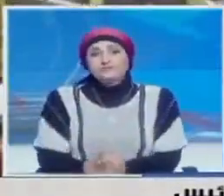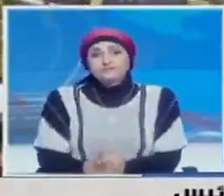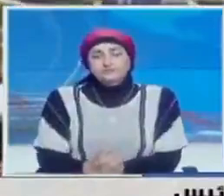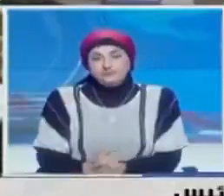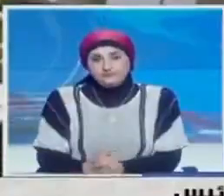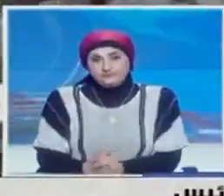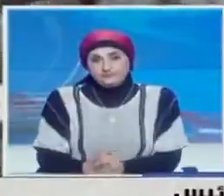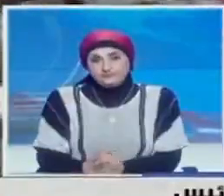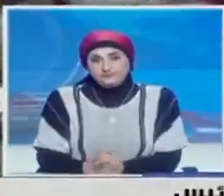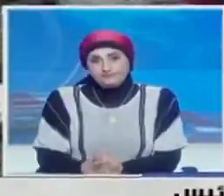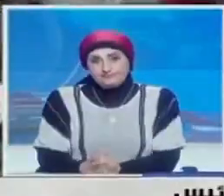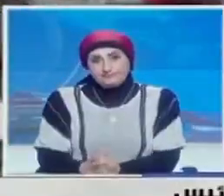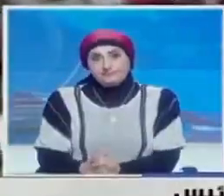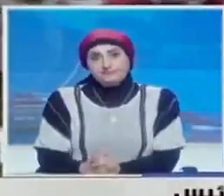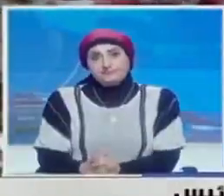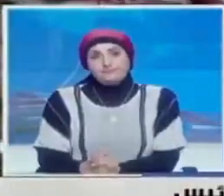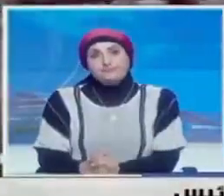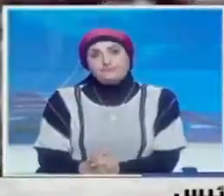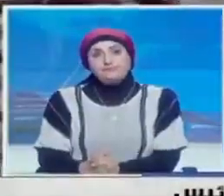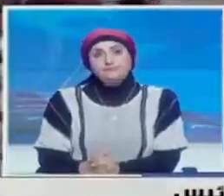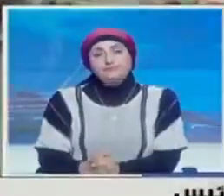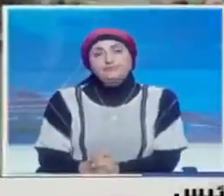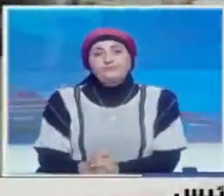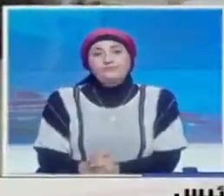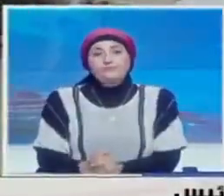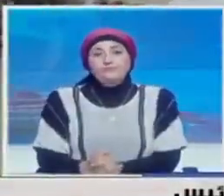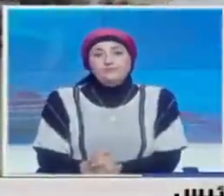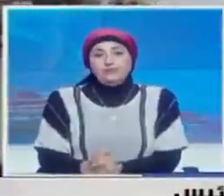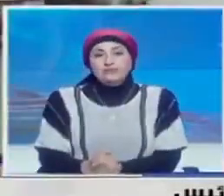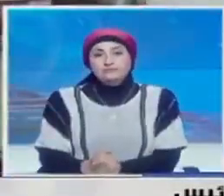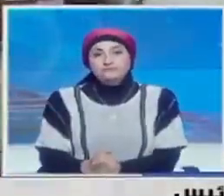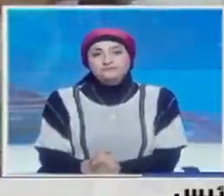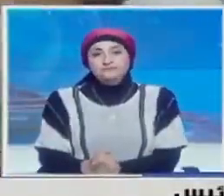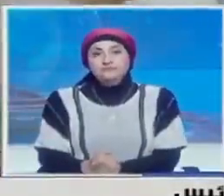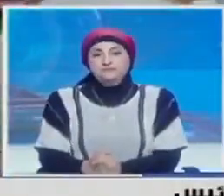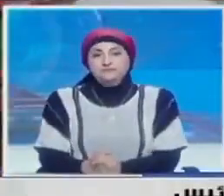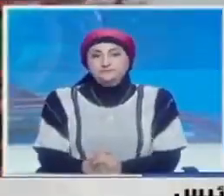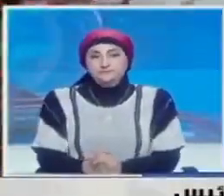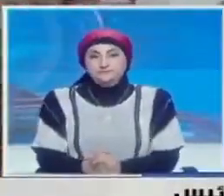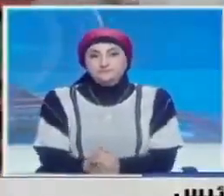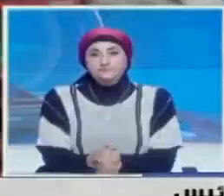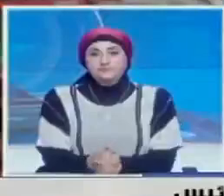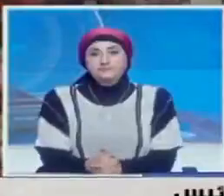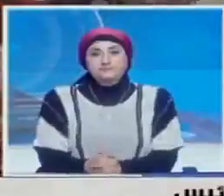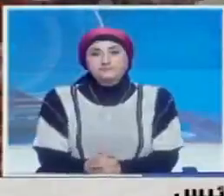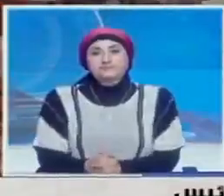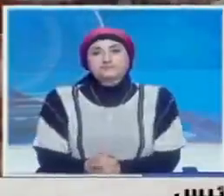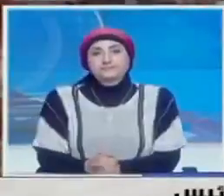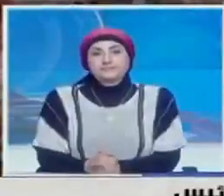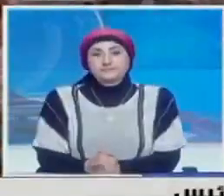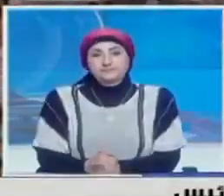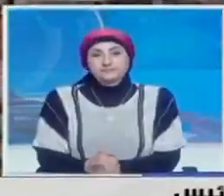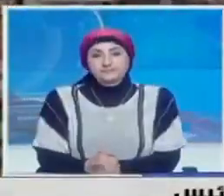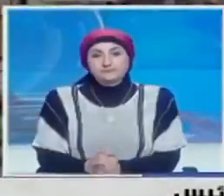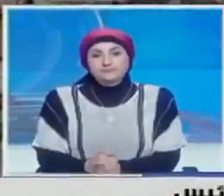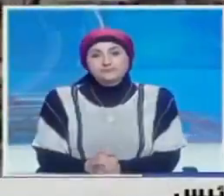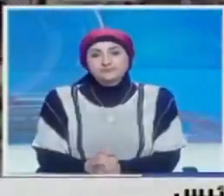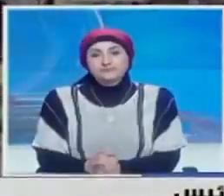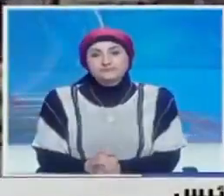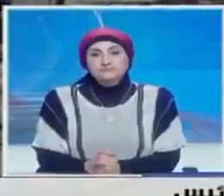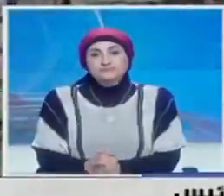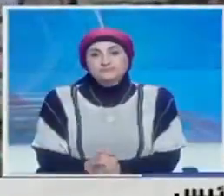وقيادة وشرطة احنا وكل فرد، حبك علينا بلدي فرد ونبقى